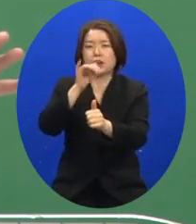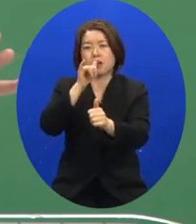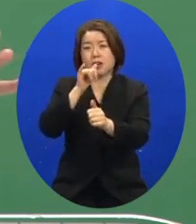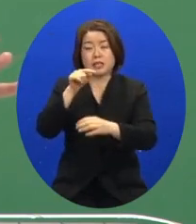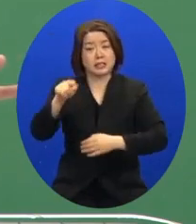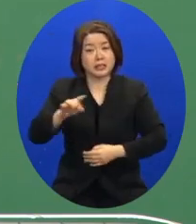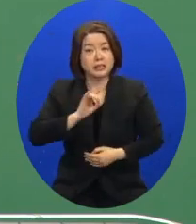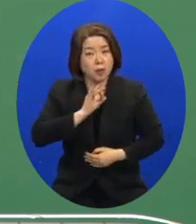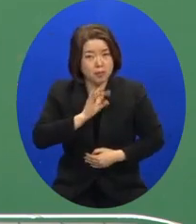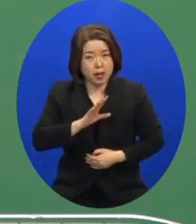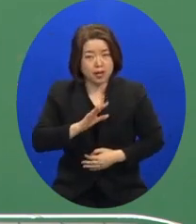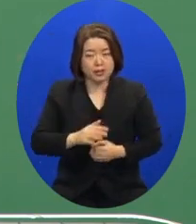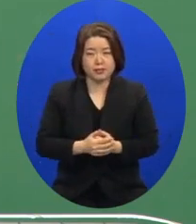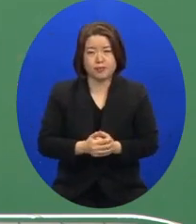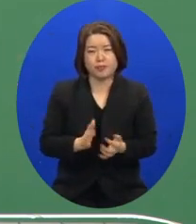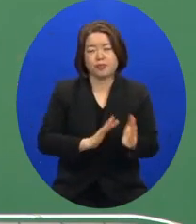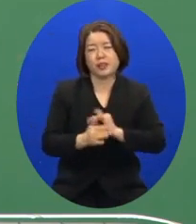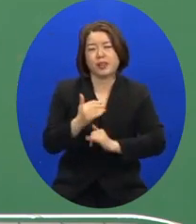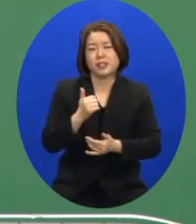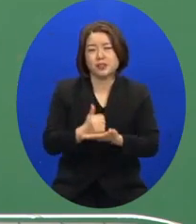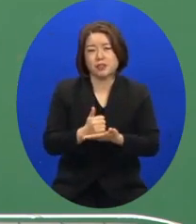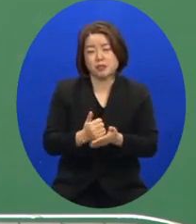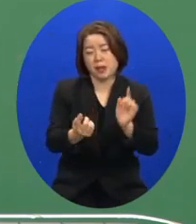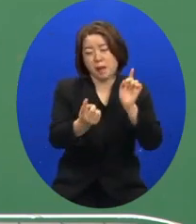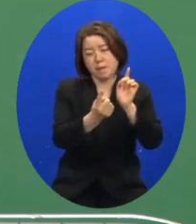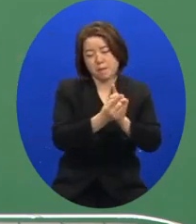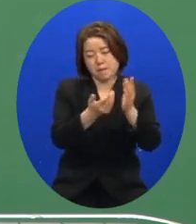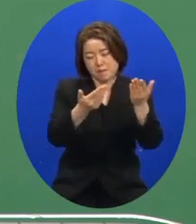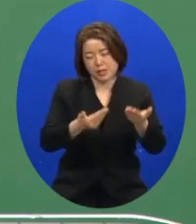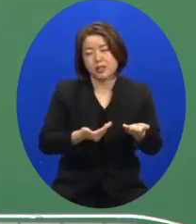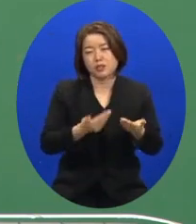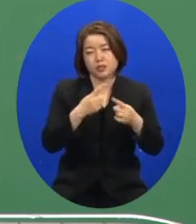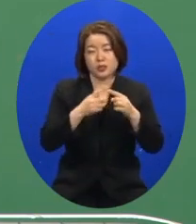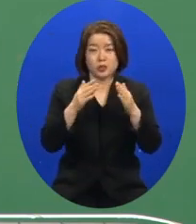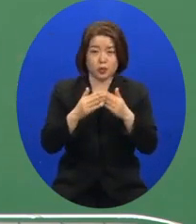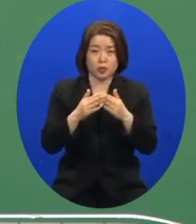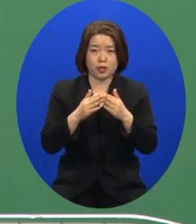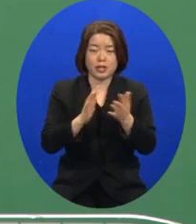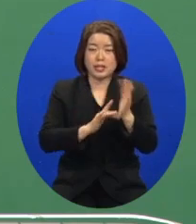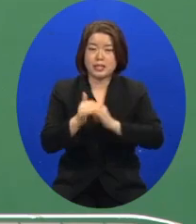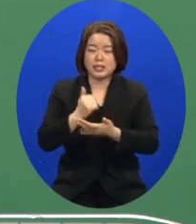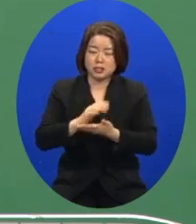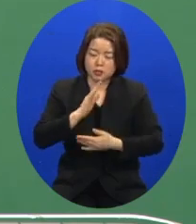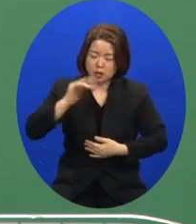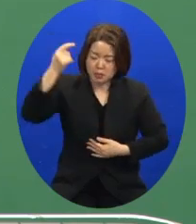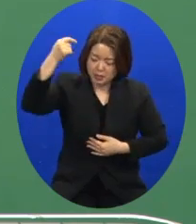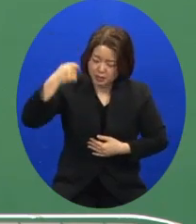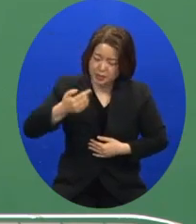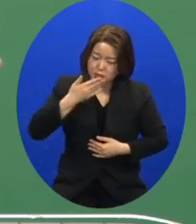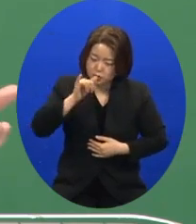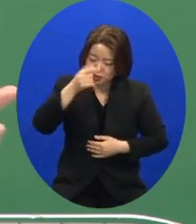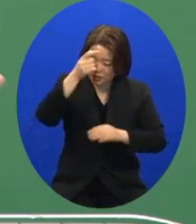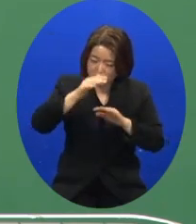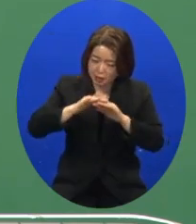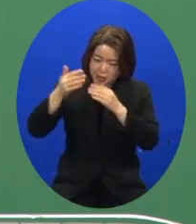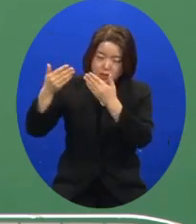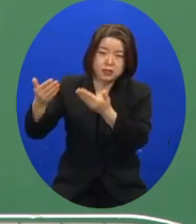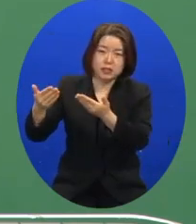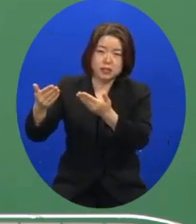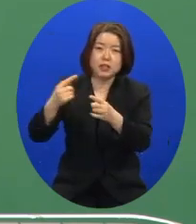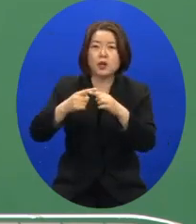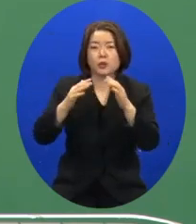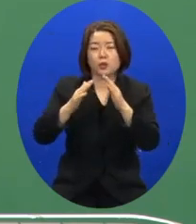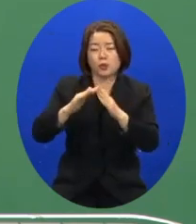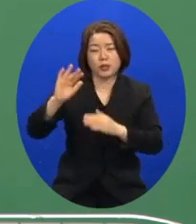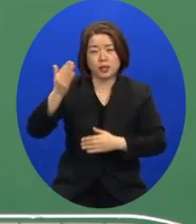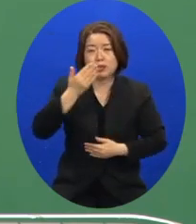그것만이 예수님께서 만나주시는 교회, 예수님을 정말 느낄 수 있는 예배를 드리는 교회가 될 수 있기